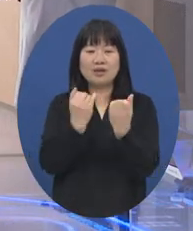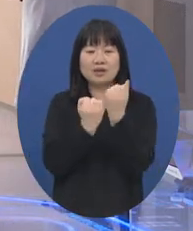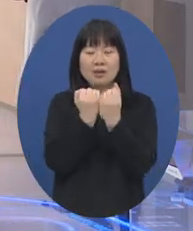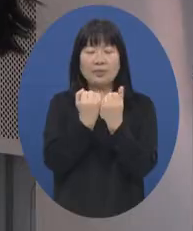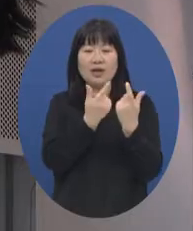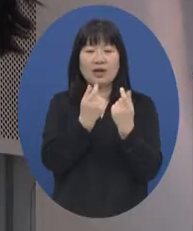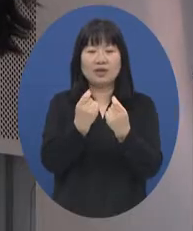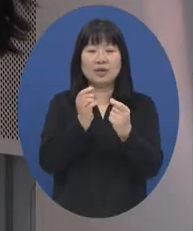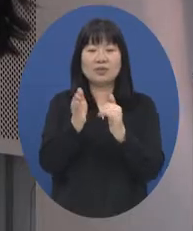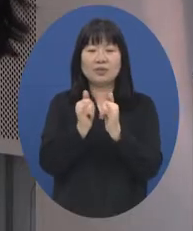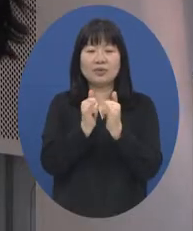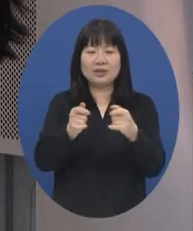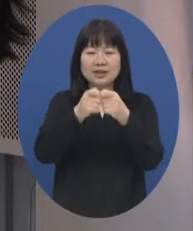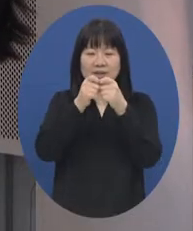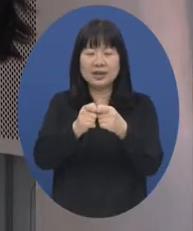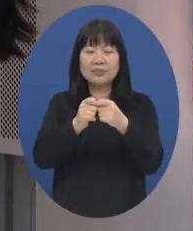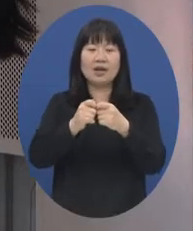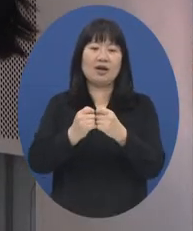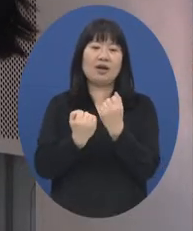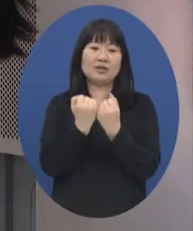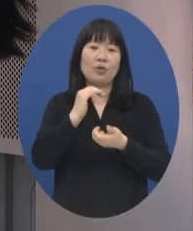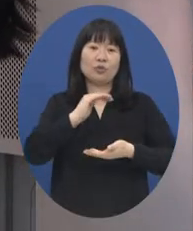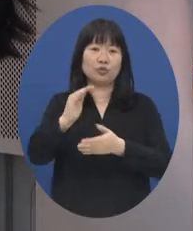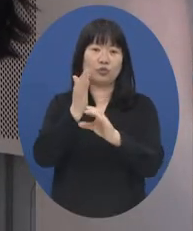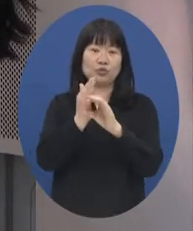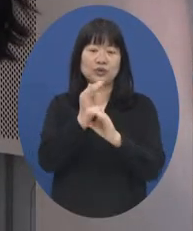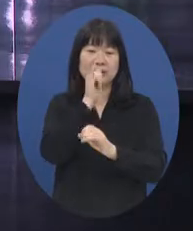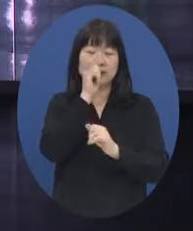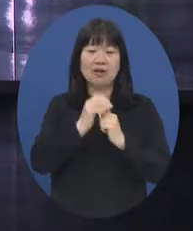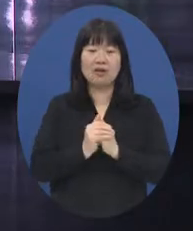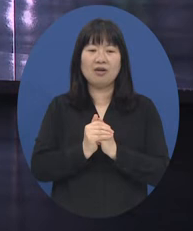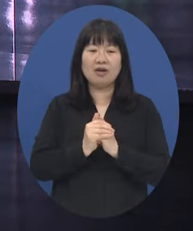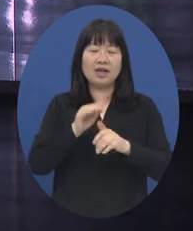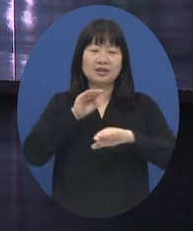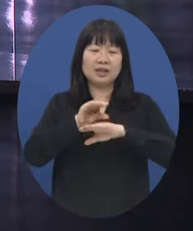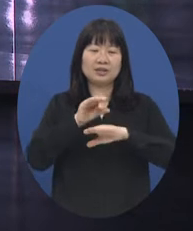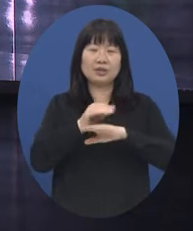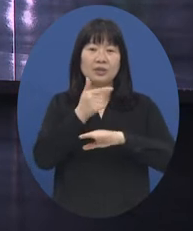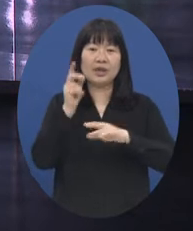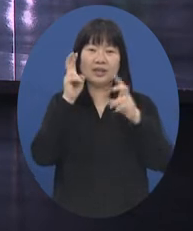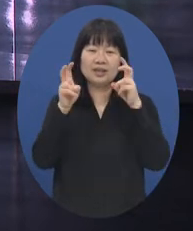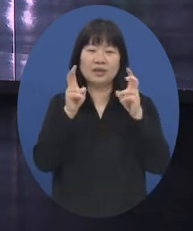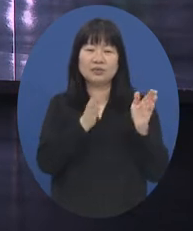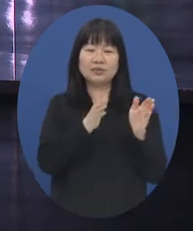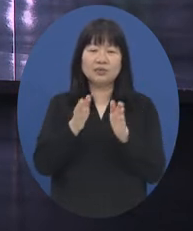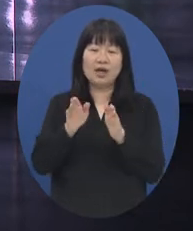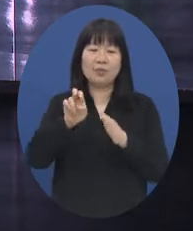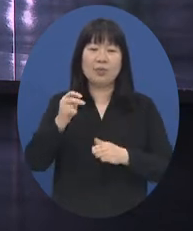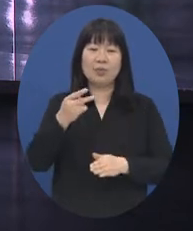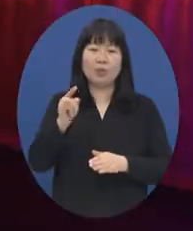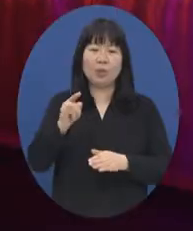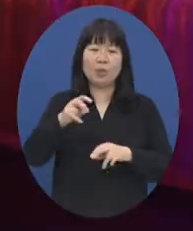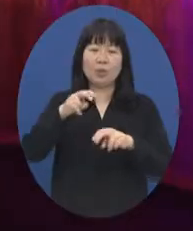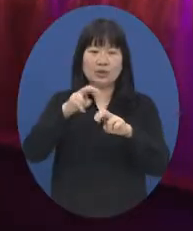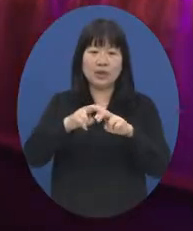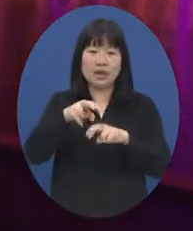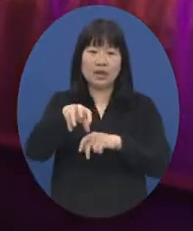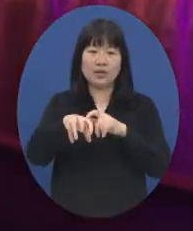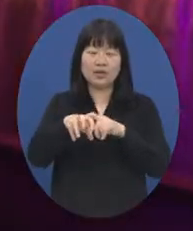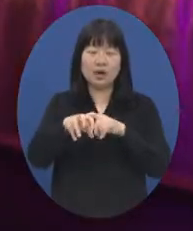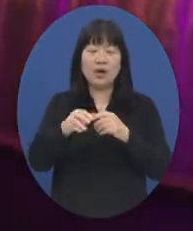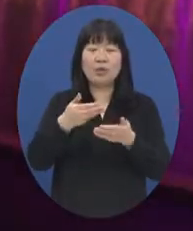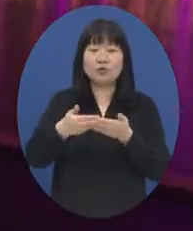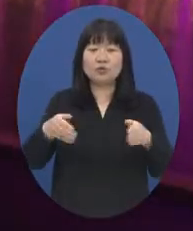이렇게 전문가들이 상세히 곁들여줍니다. 국내 한 자동차 대기업이 차려놓은 모터 스튜디오.